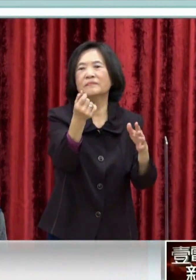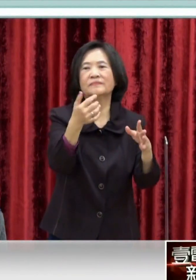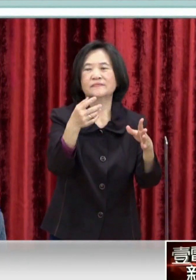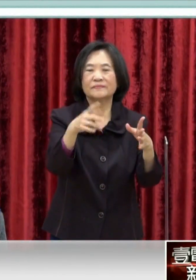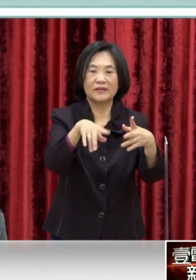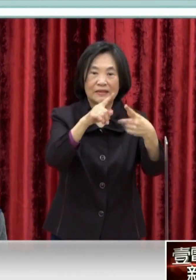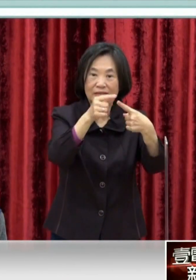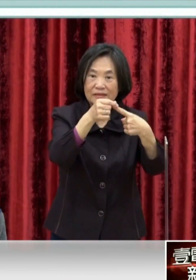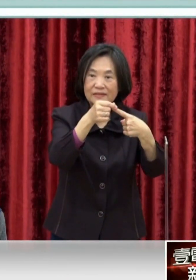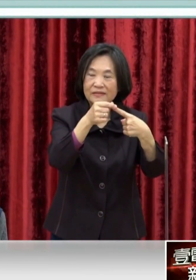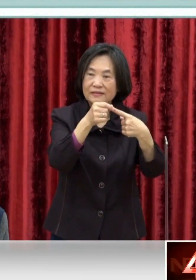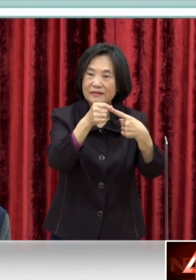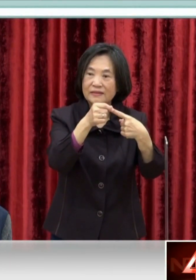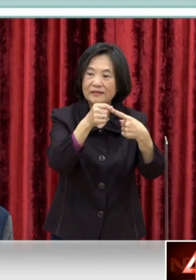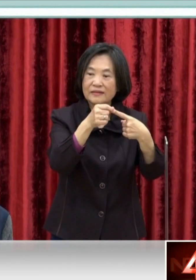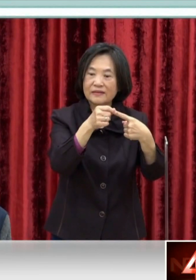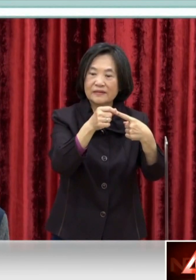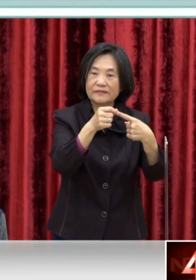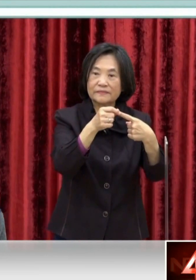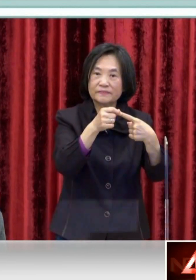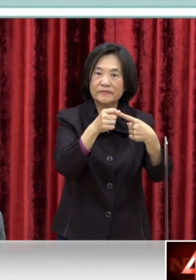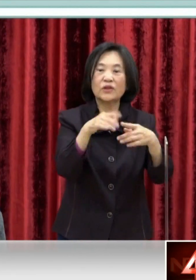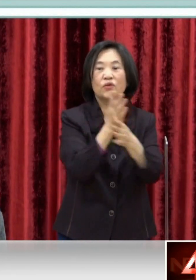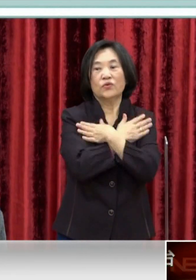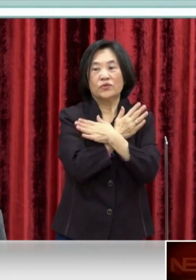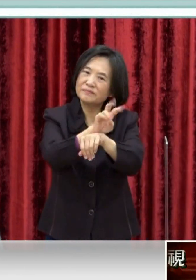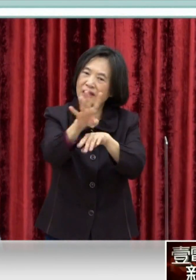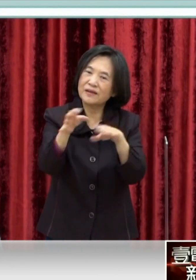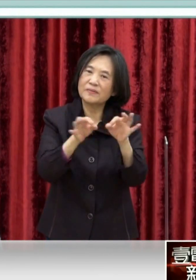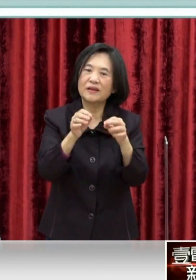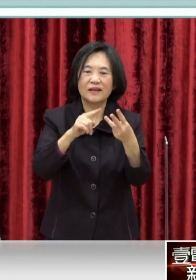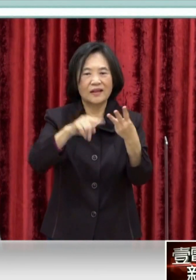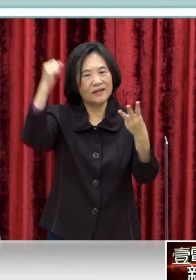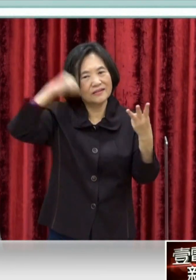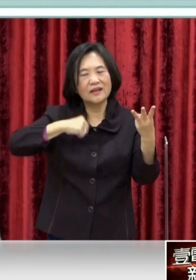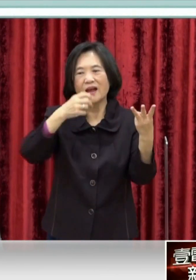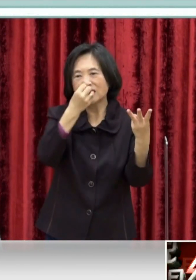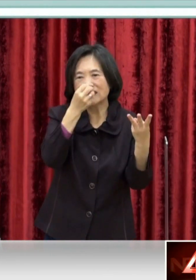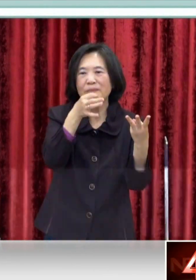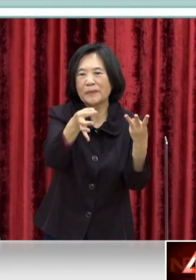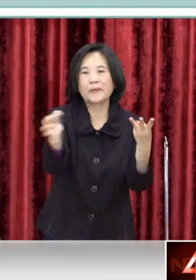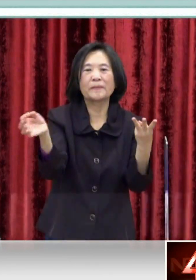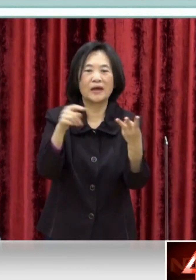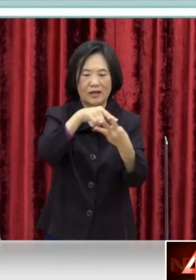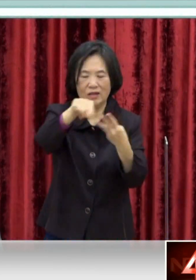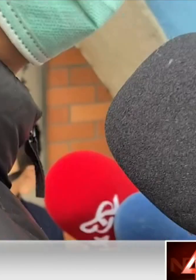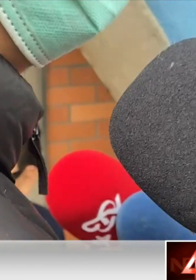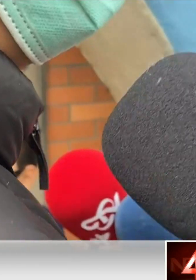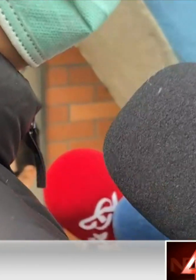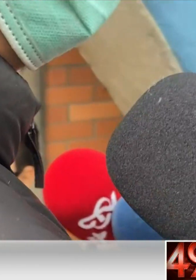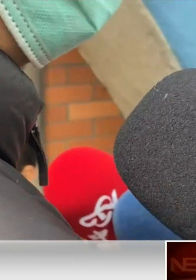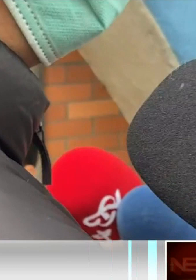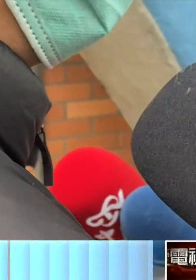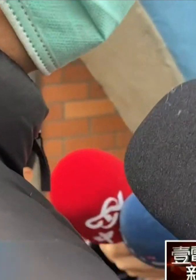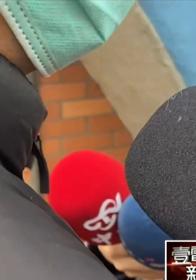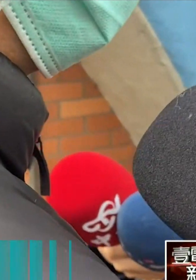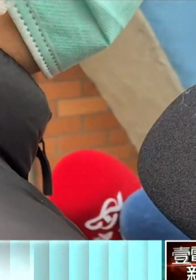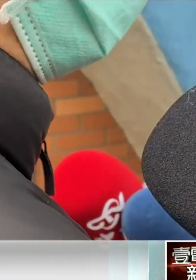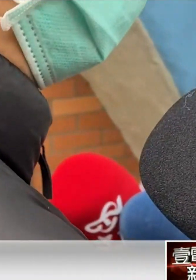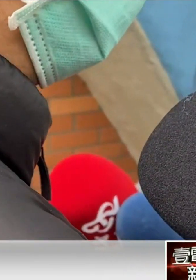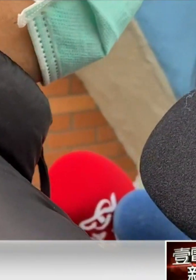是他有去幼儿园，第二个他有去个超商，然后早餐店，这些都做完清消了。 他一楼